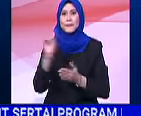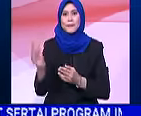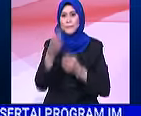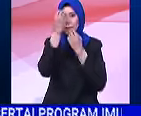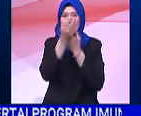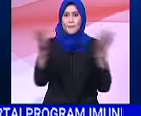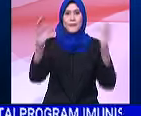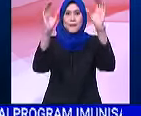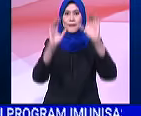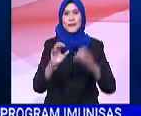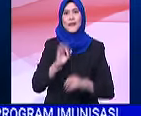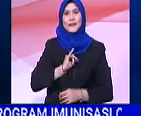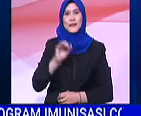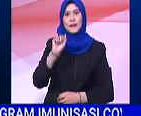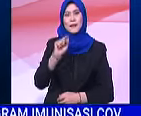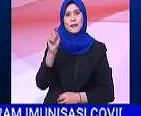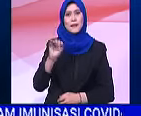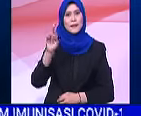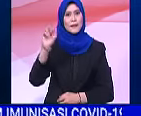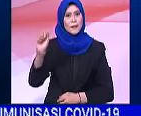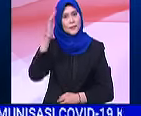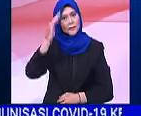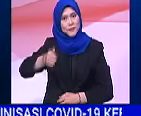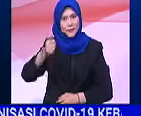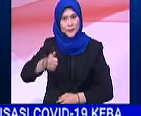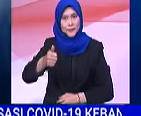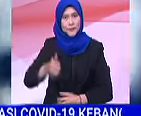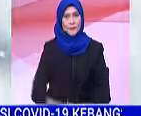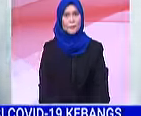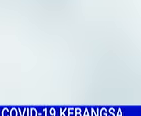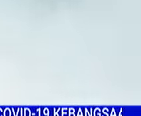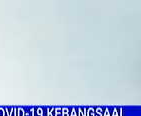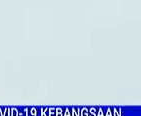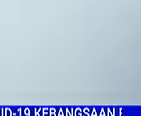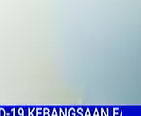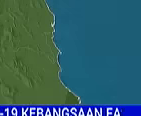pada petang ini. Saya Azirah Syamsuddin. Assalamualaikum.